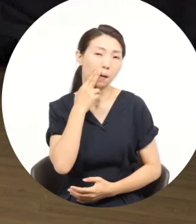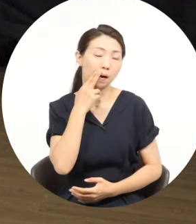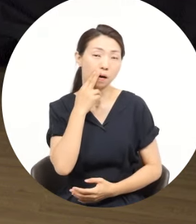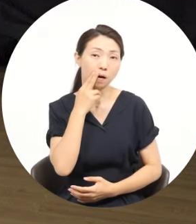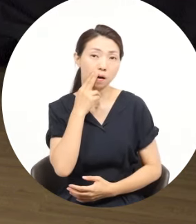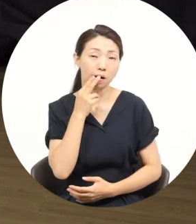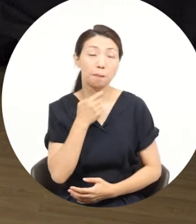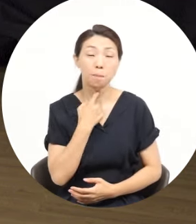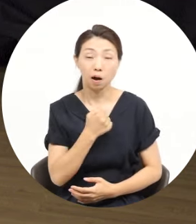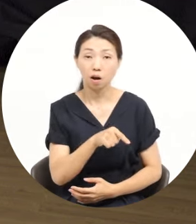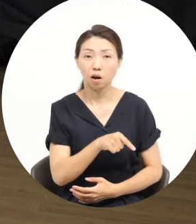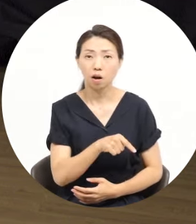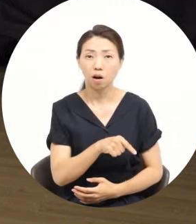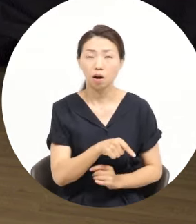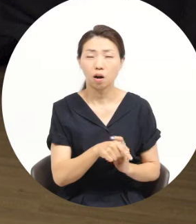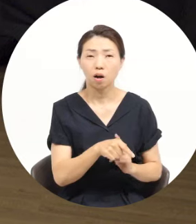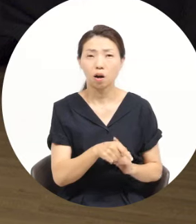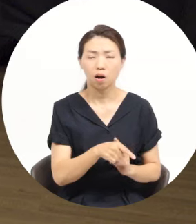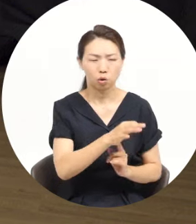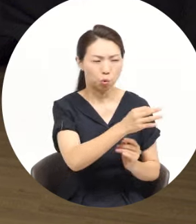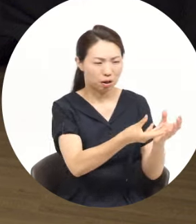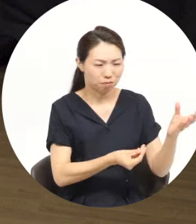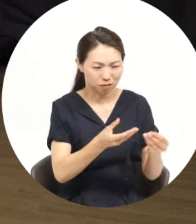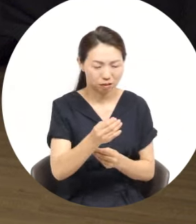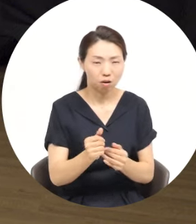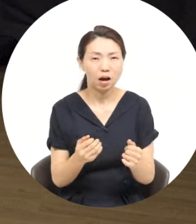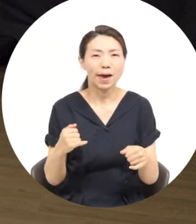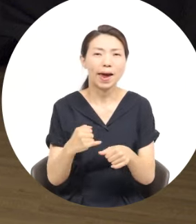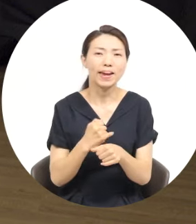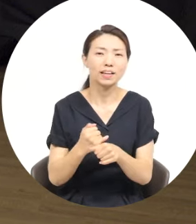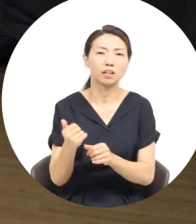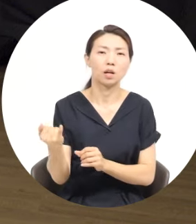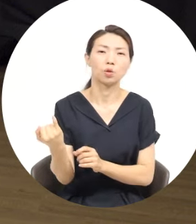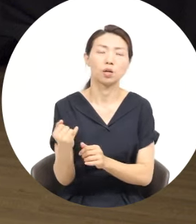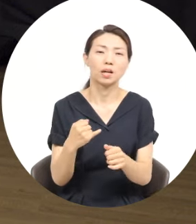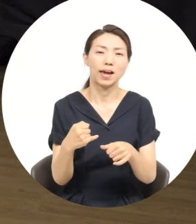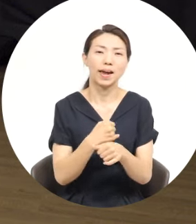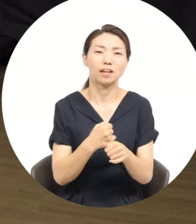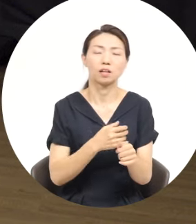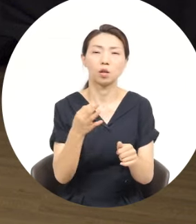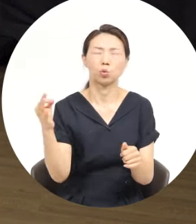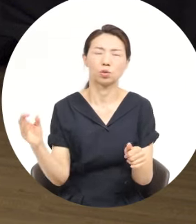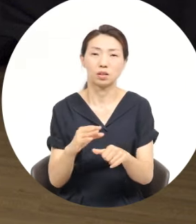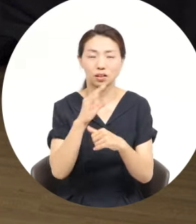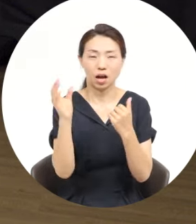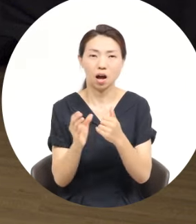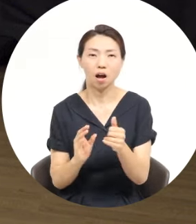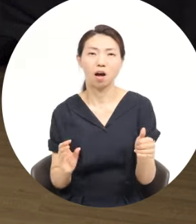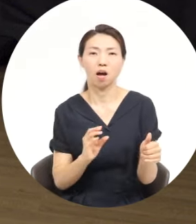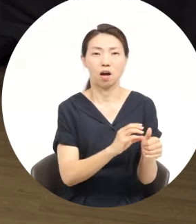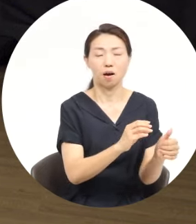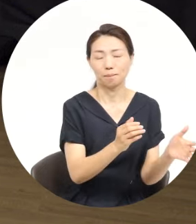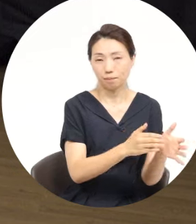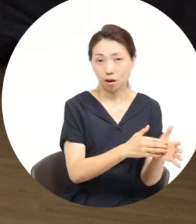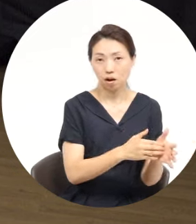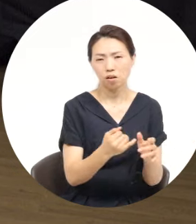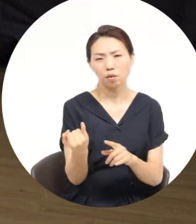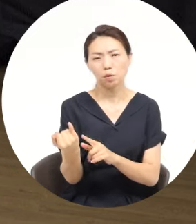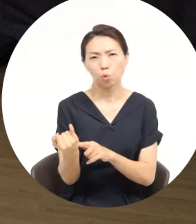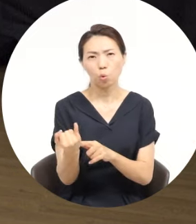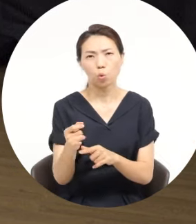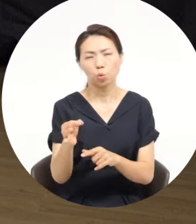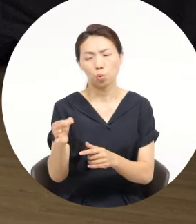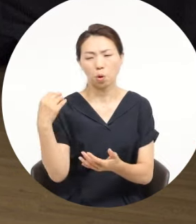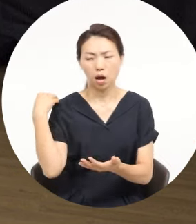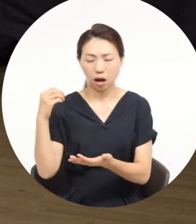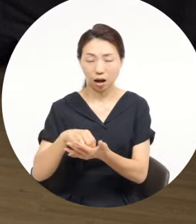여기저기에서 빌려 페이스북에서 만난 남자친구에게 다 갖다 줍니다. 제가 그 사실을 알게 되고 돈도 다